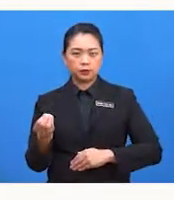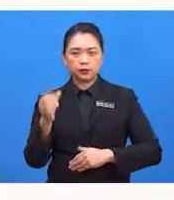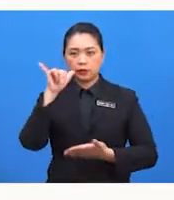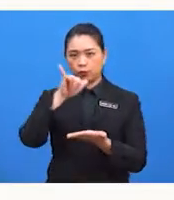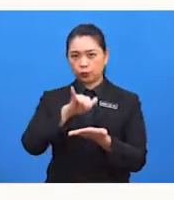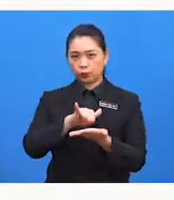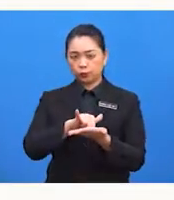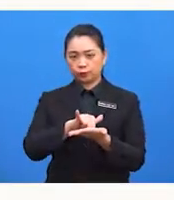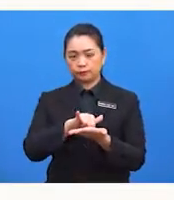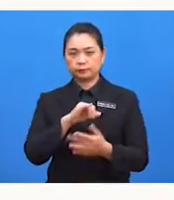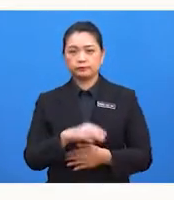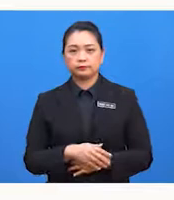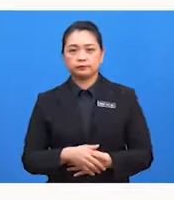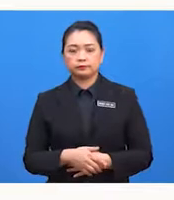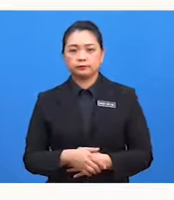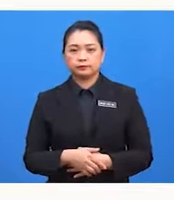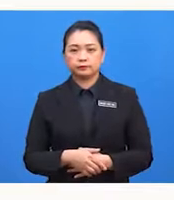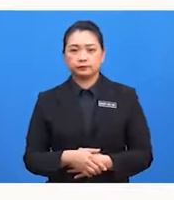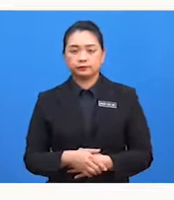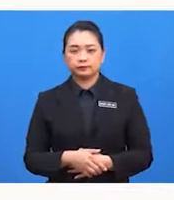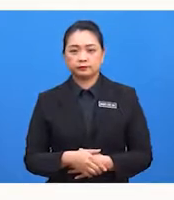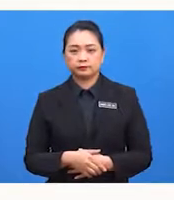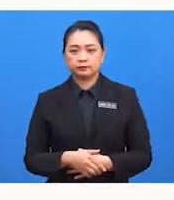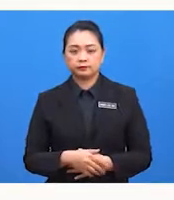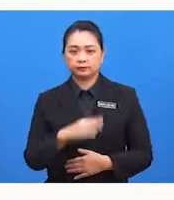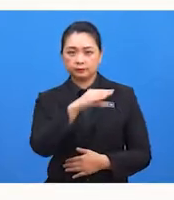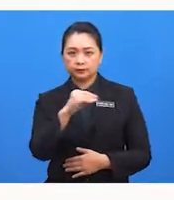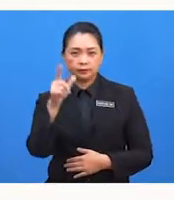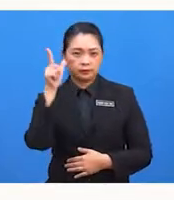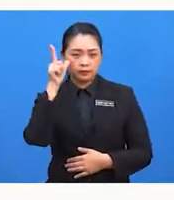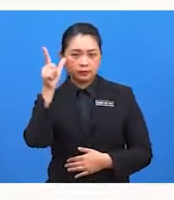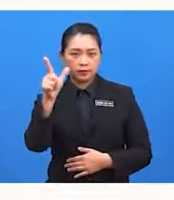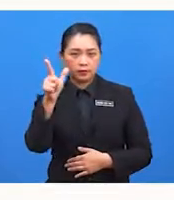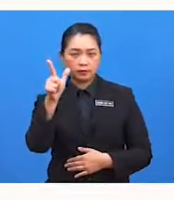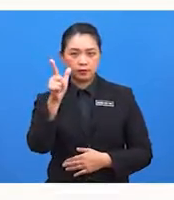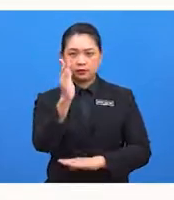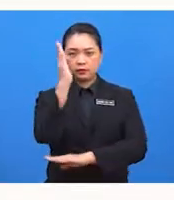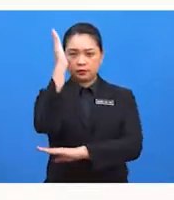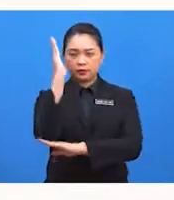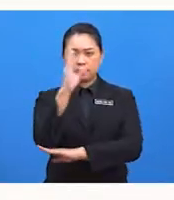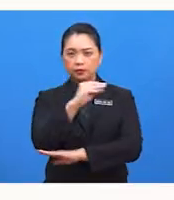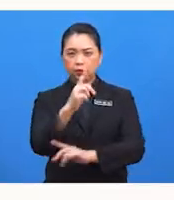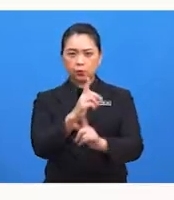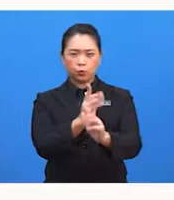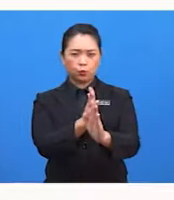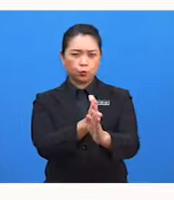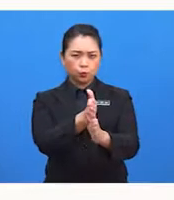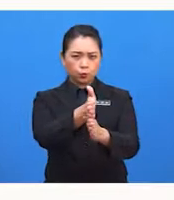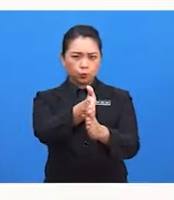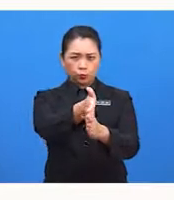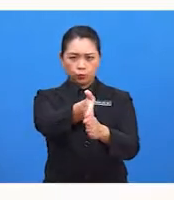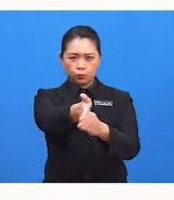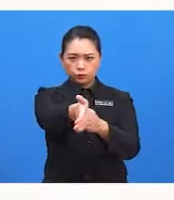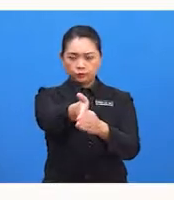serta ia melihat pandangan dengan tegak lurus terhadap salah satu